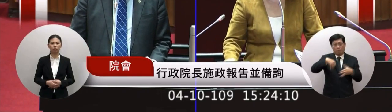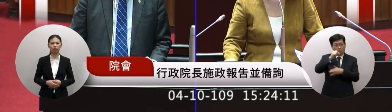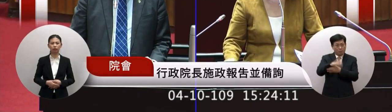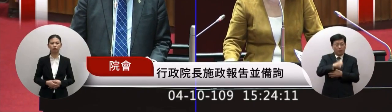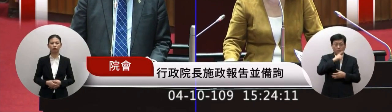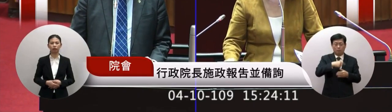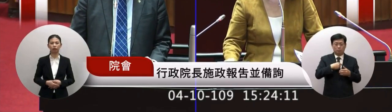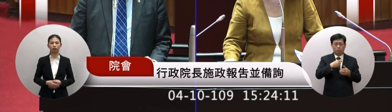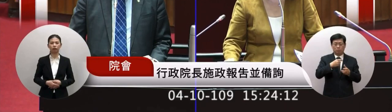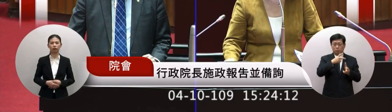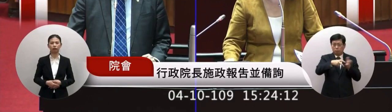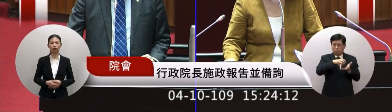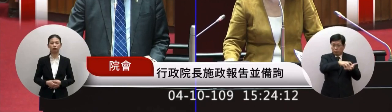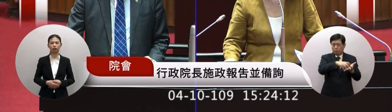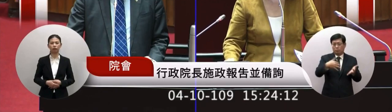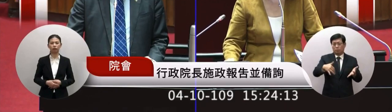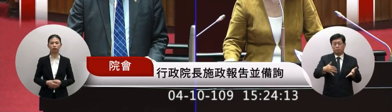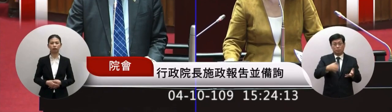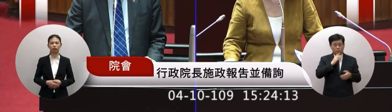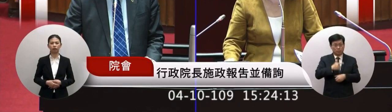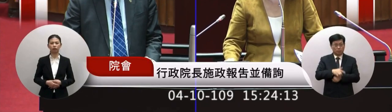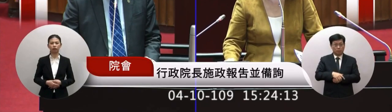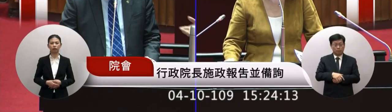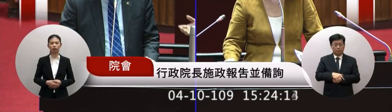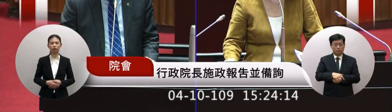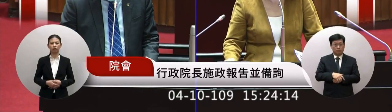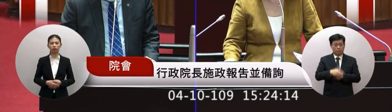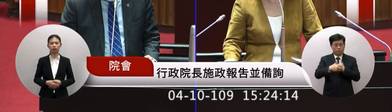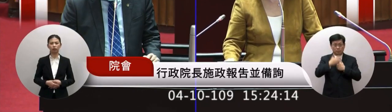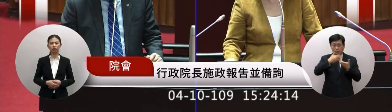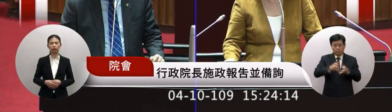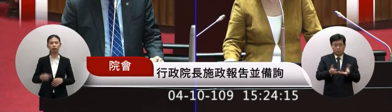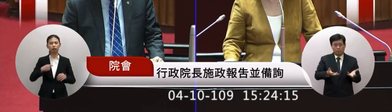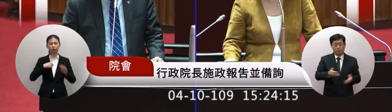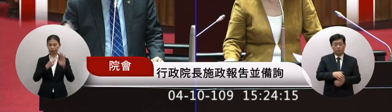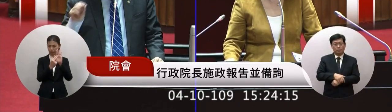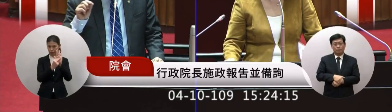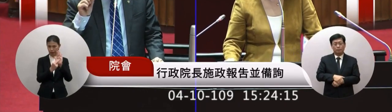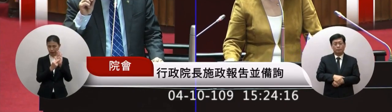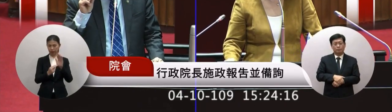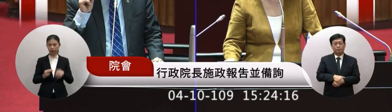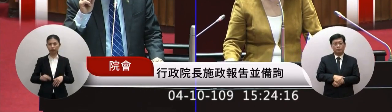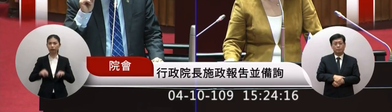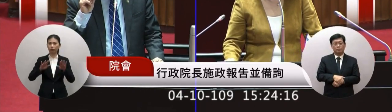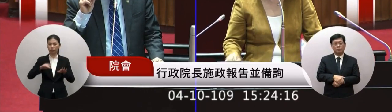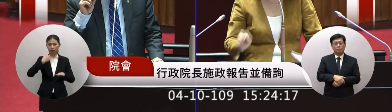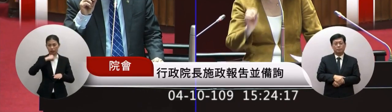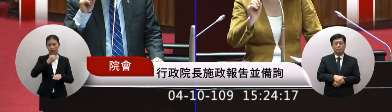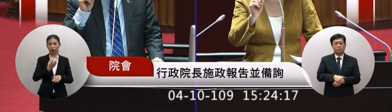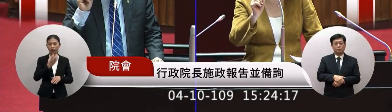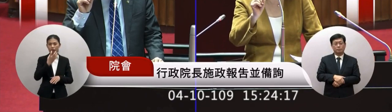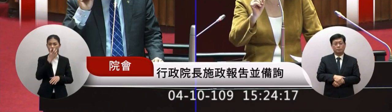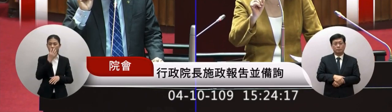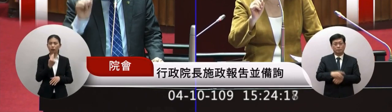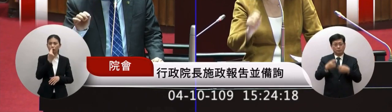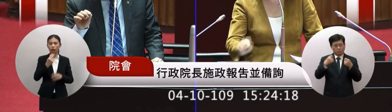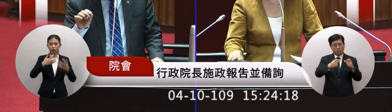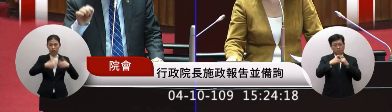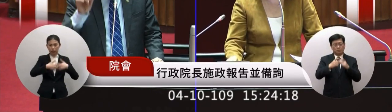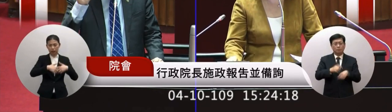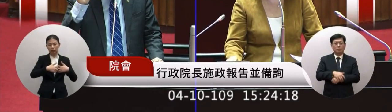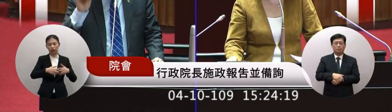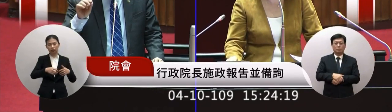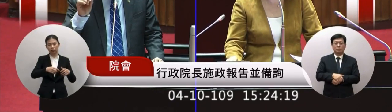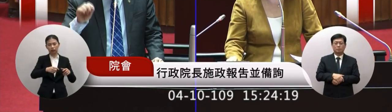相关的厂商核可，是吗？卫福部？ 跟委员说明，目前台湾所有做呼吸器的 零件厂 都